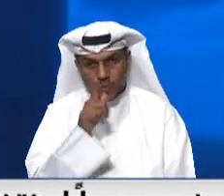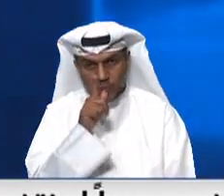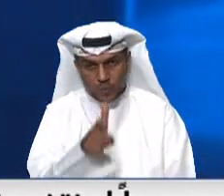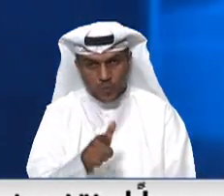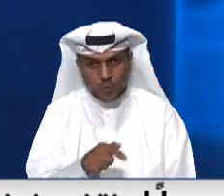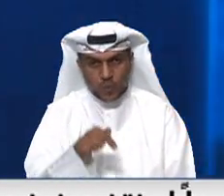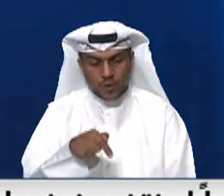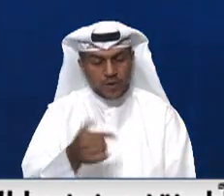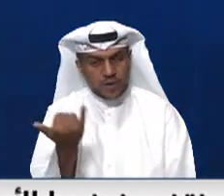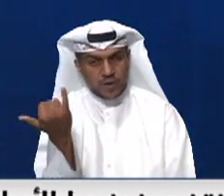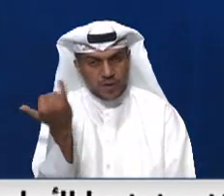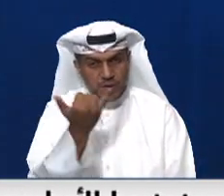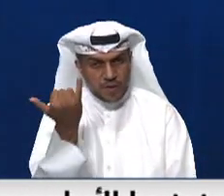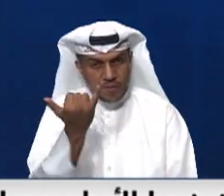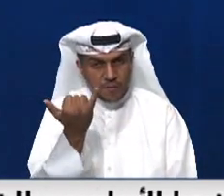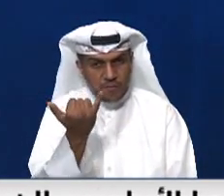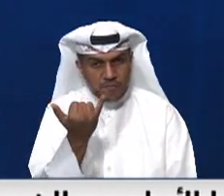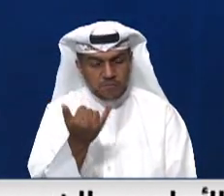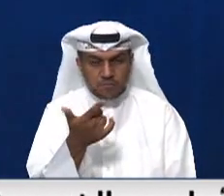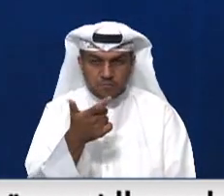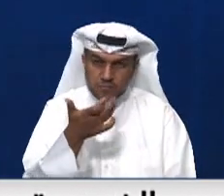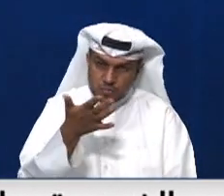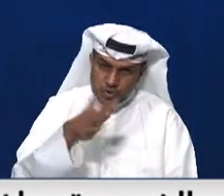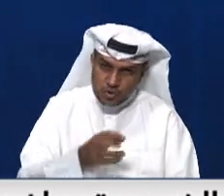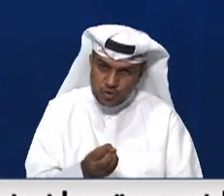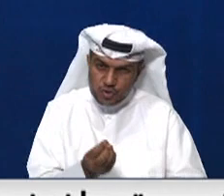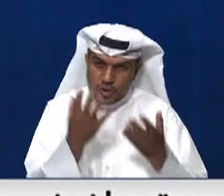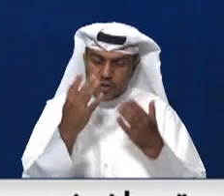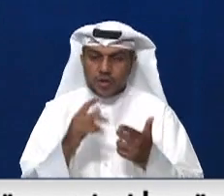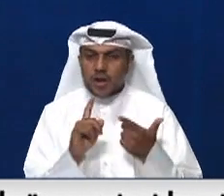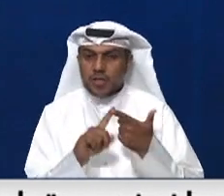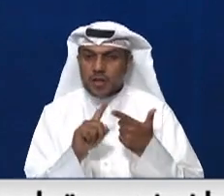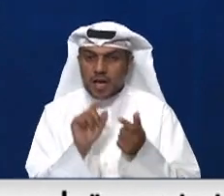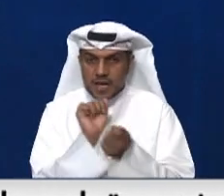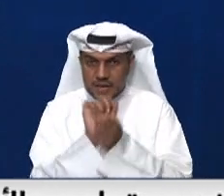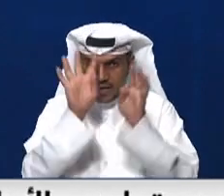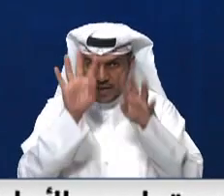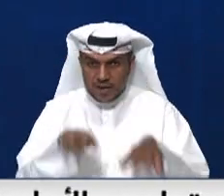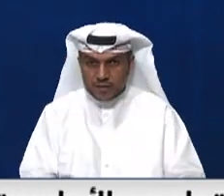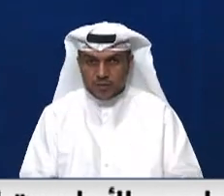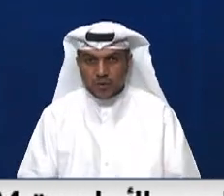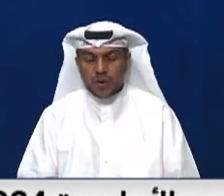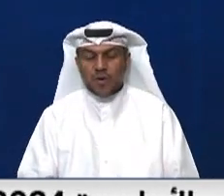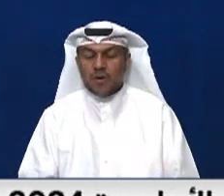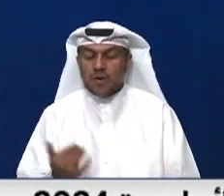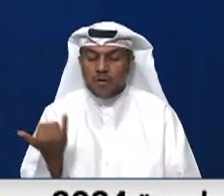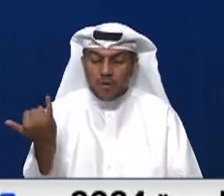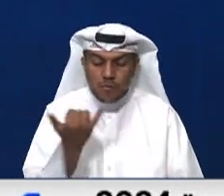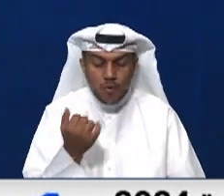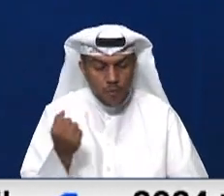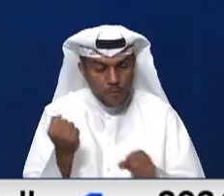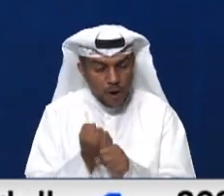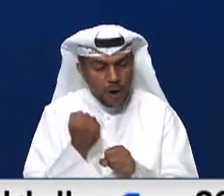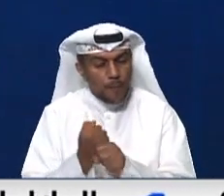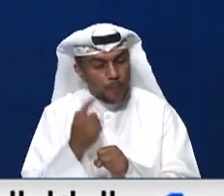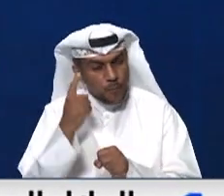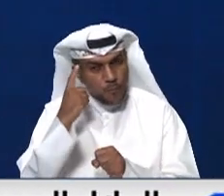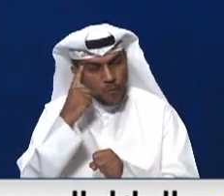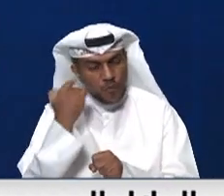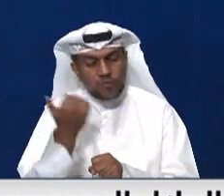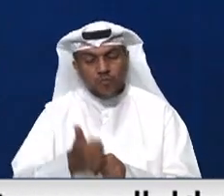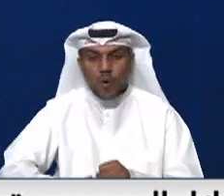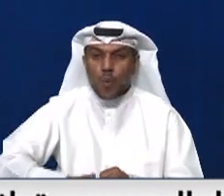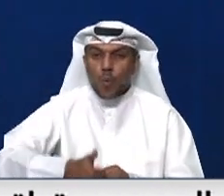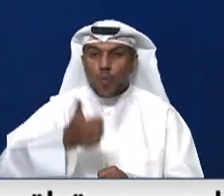الملف الإنساني يحظى بأهمية عالية من قبل القيادة السياسية في دولة الكويت ويعتلي